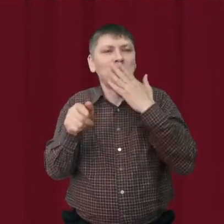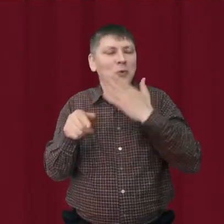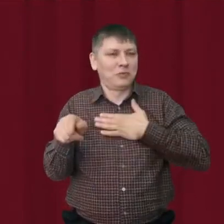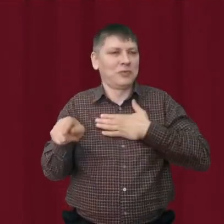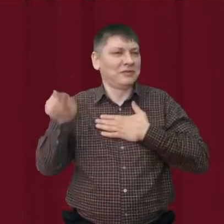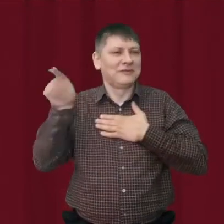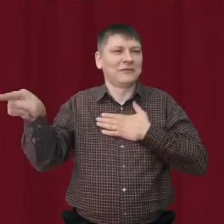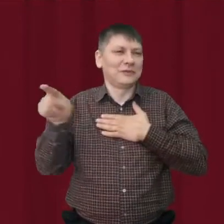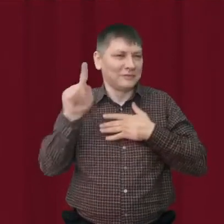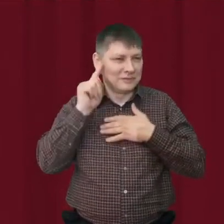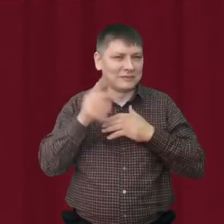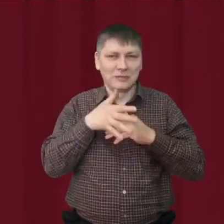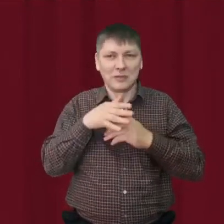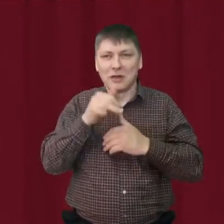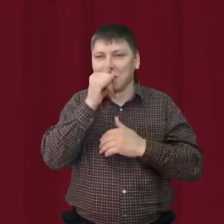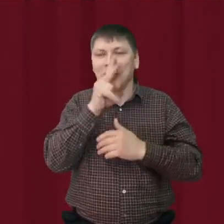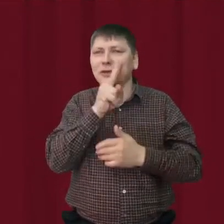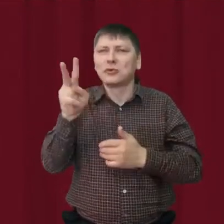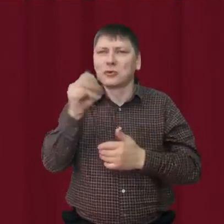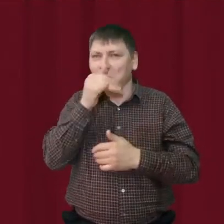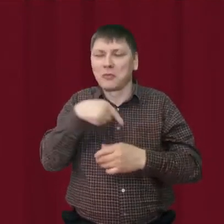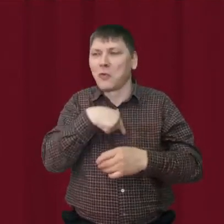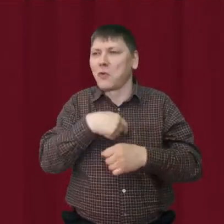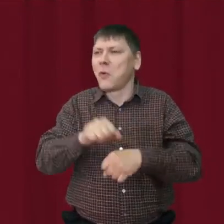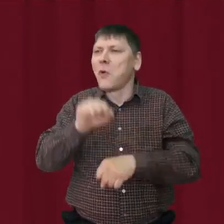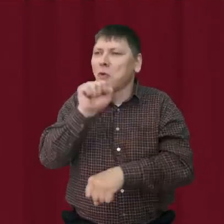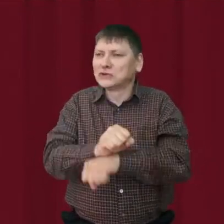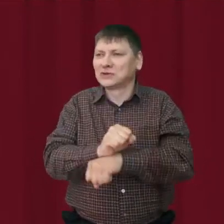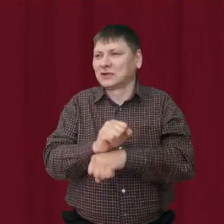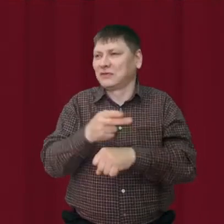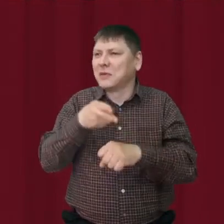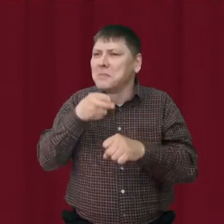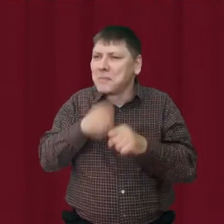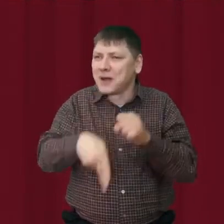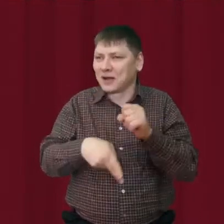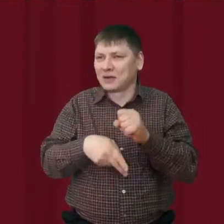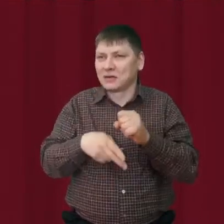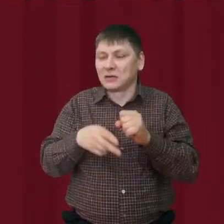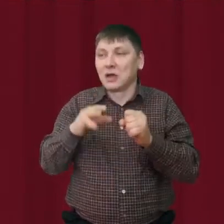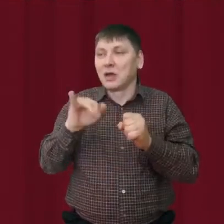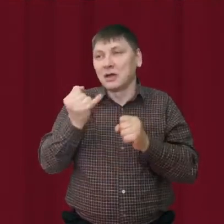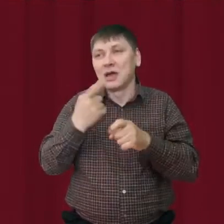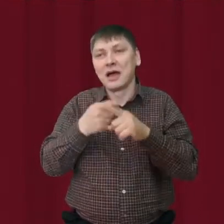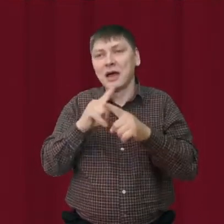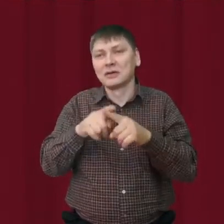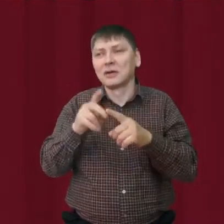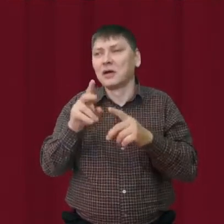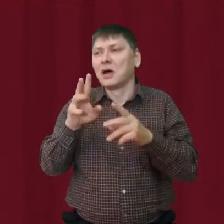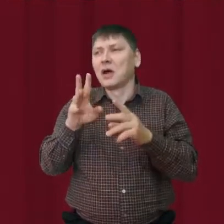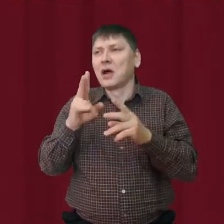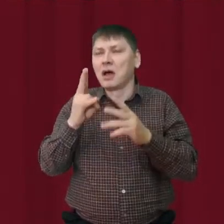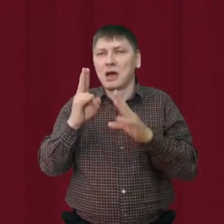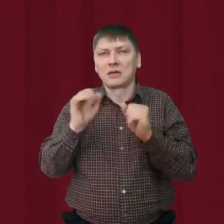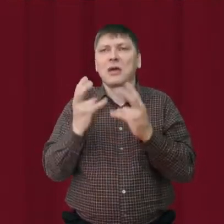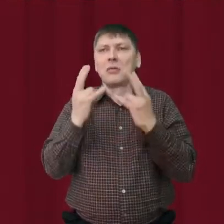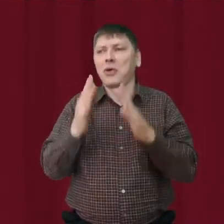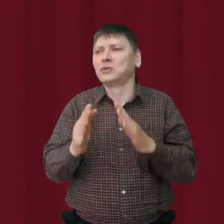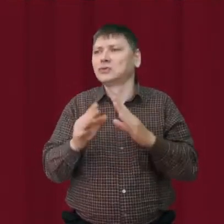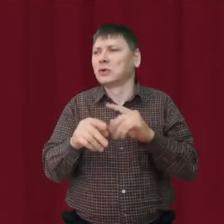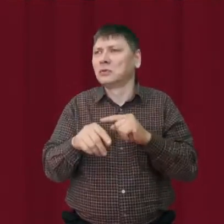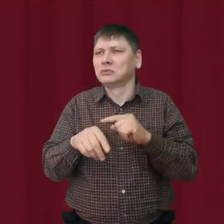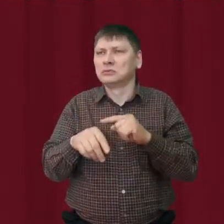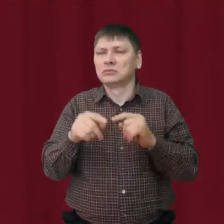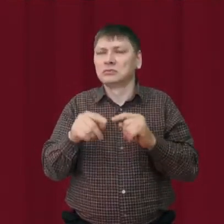не может ее отменить, как-то остановить или прекратить. И она касается не столько просто даже чувств, сколько больше